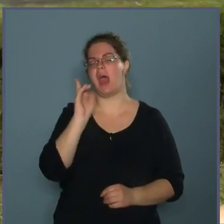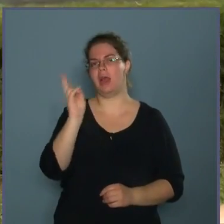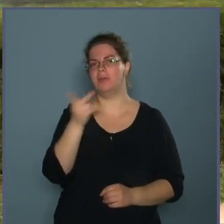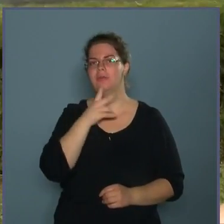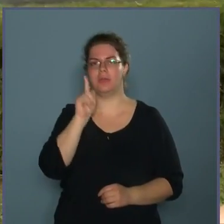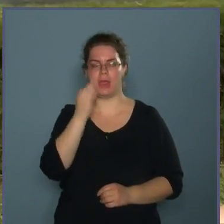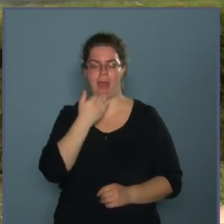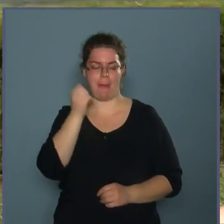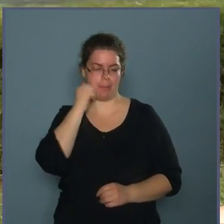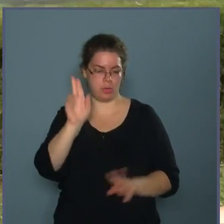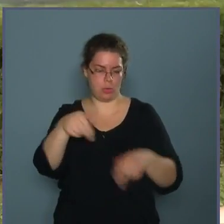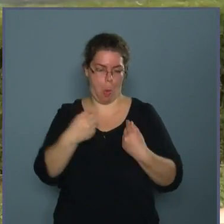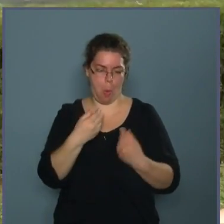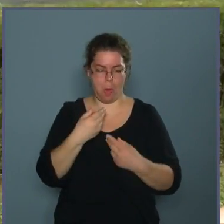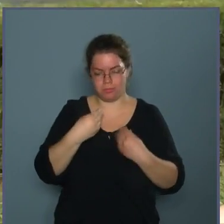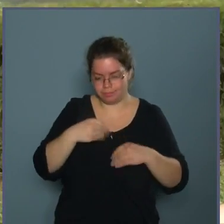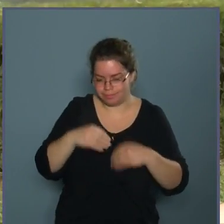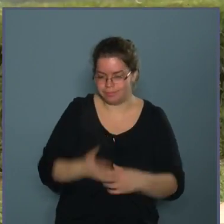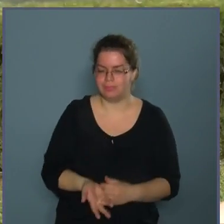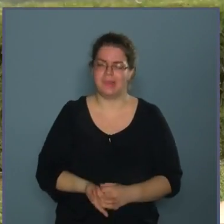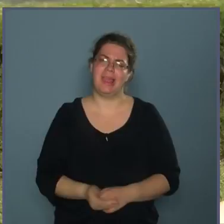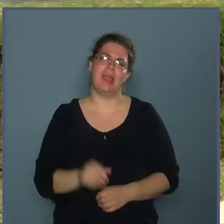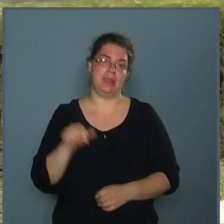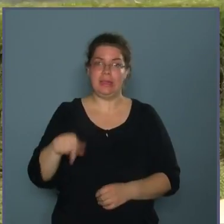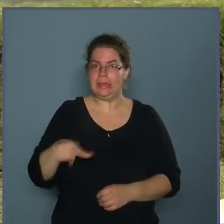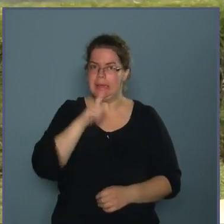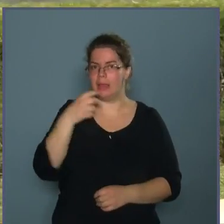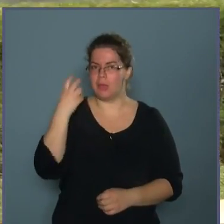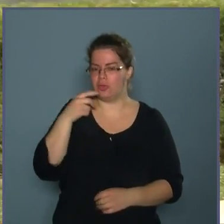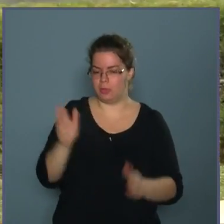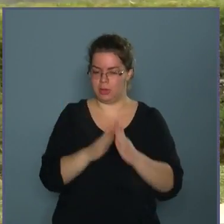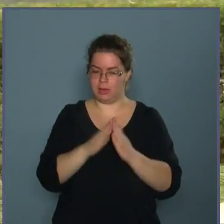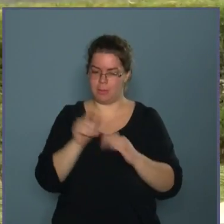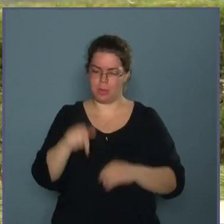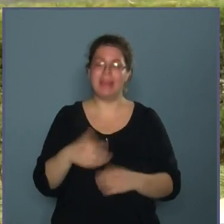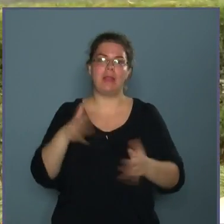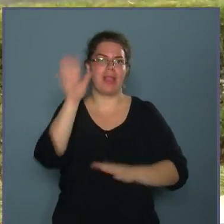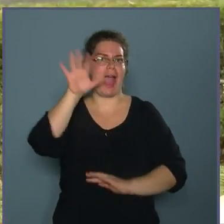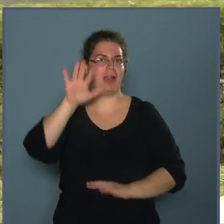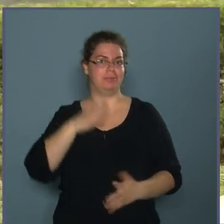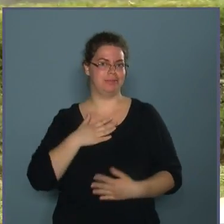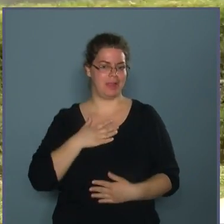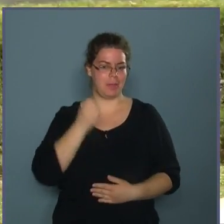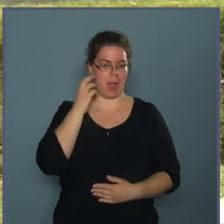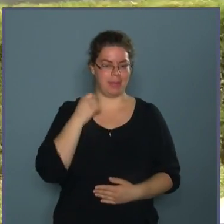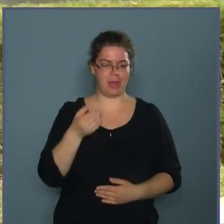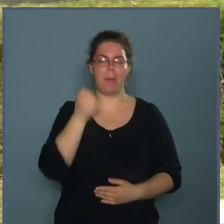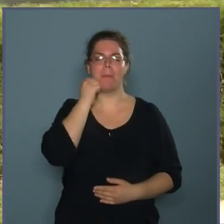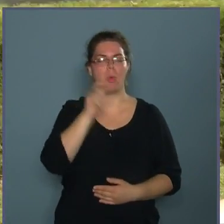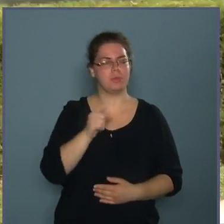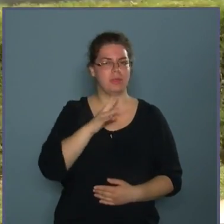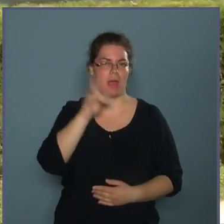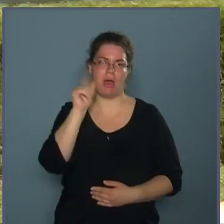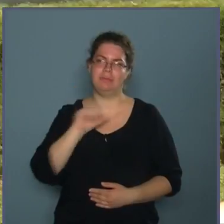a Pest Erzsébeti nagy templomban. Ez egy, hát egy nagyon nagy álom számomra. Amikor Mozart egyébként